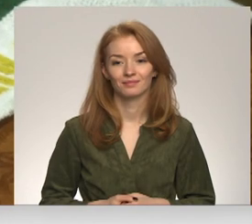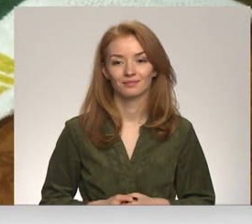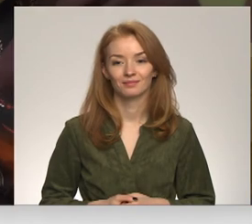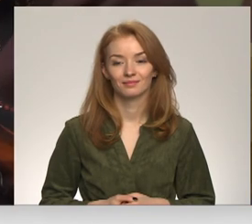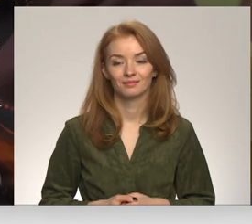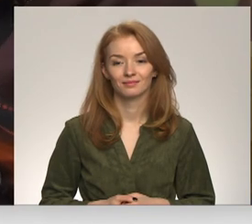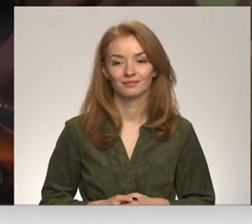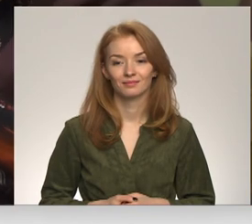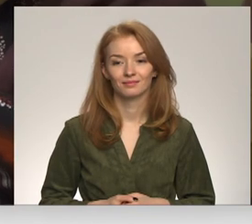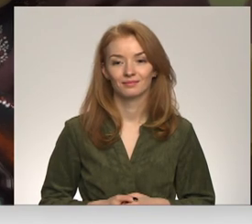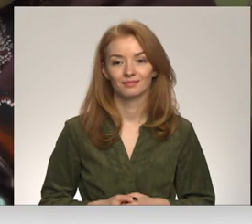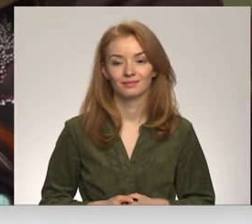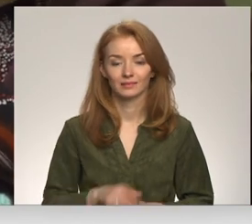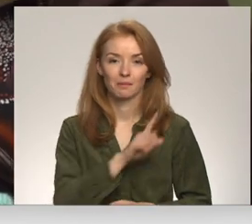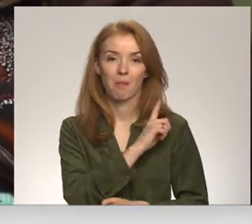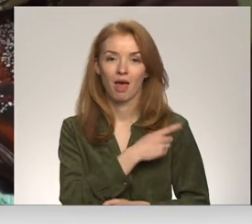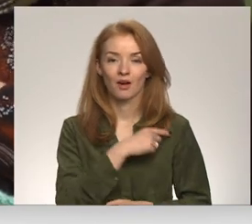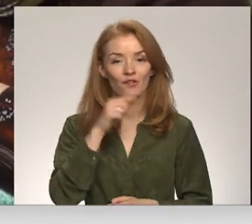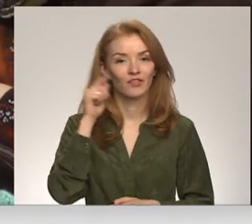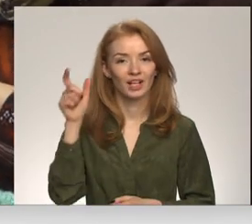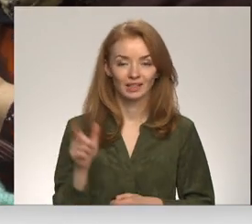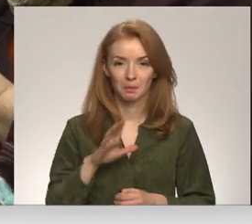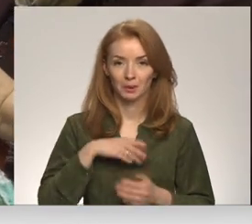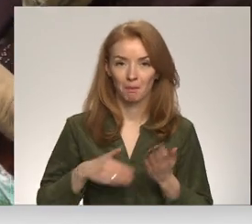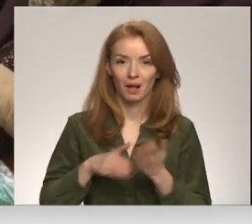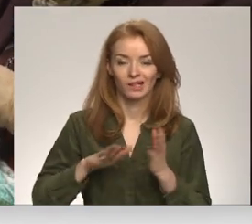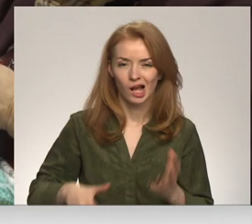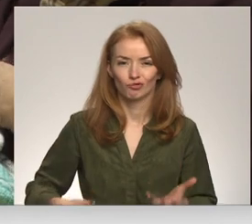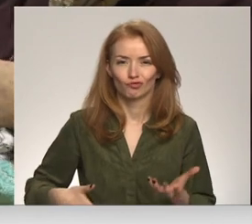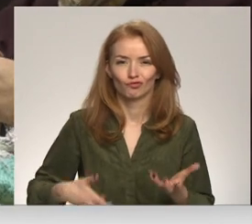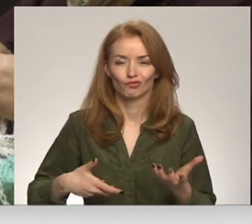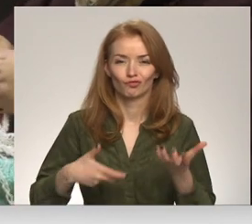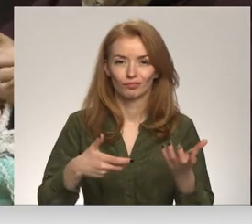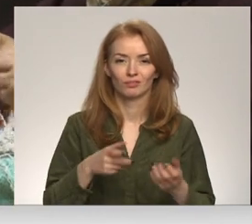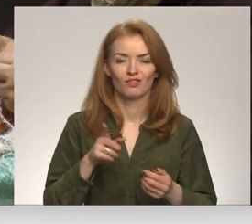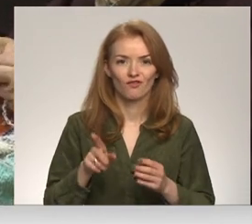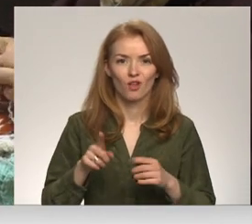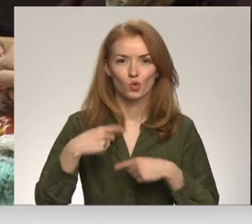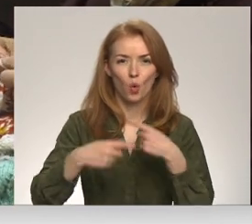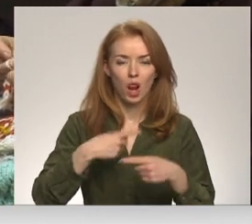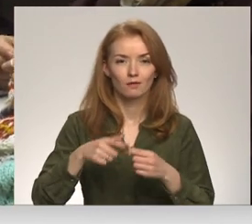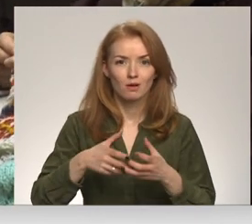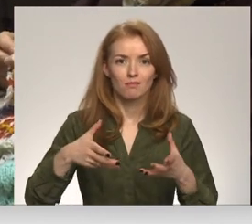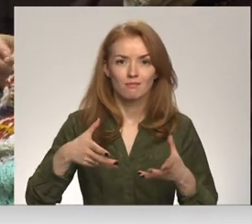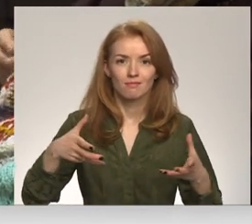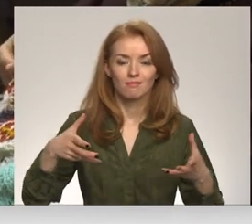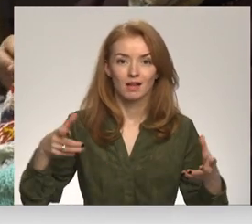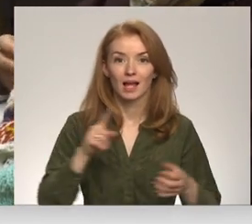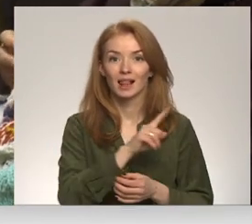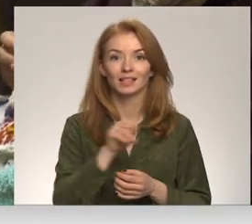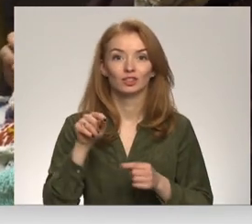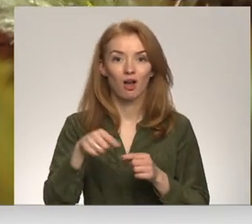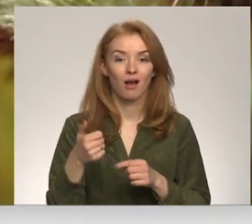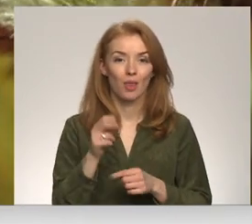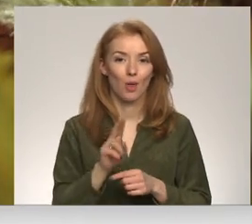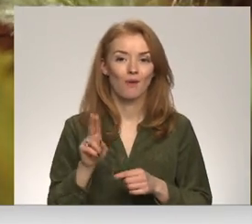dicis arī. Jā, kurš varēs pēc tam nes šo roli. Jo viņš jau būs smagāks un smagāks, un ielīdz novembrim, tad būs